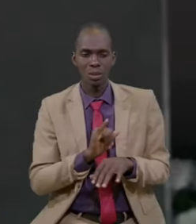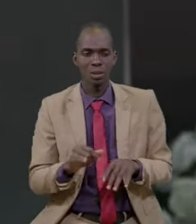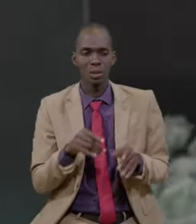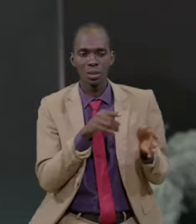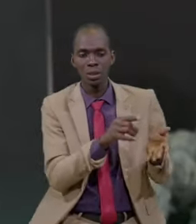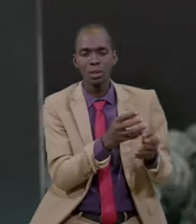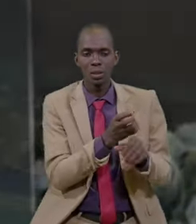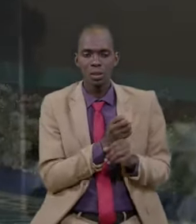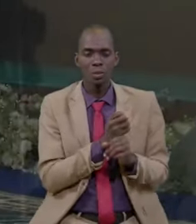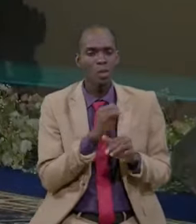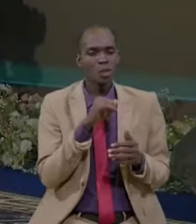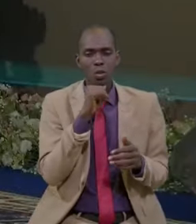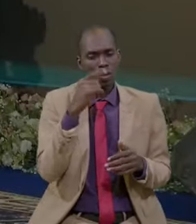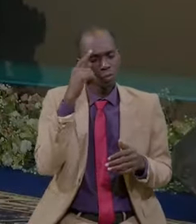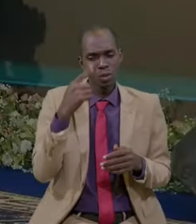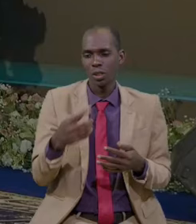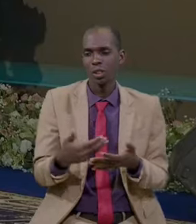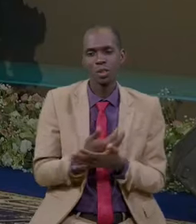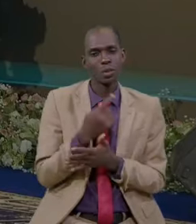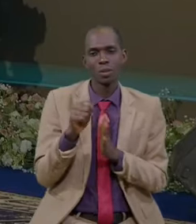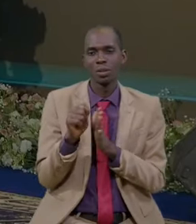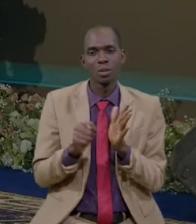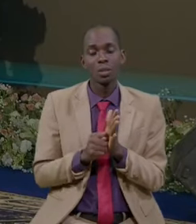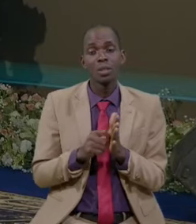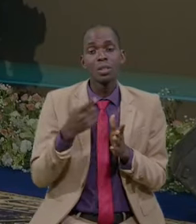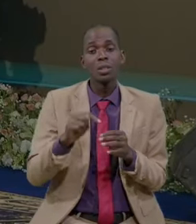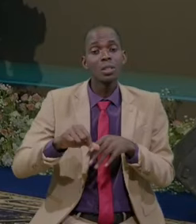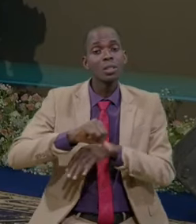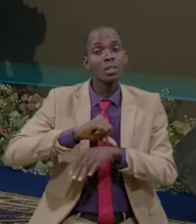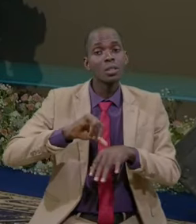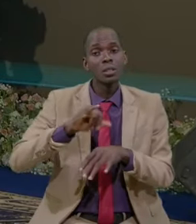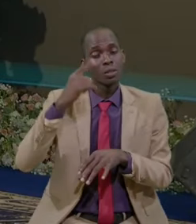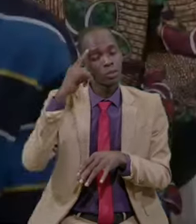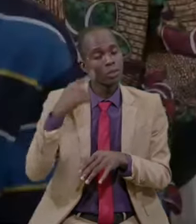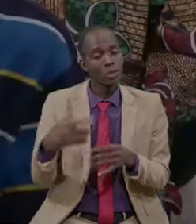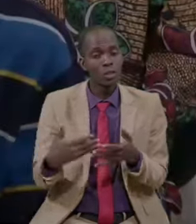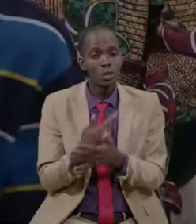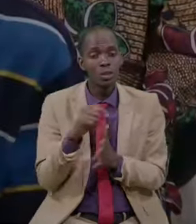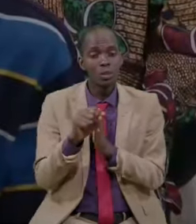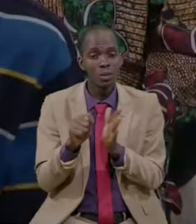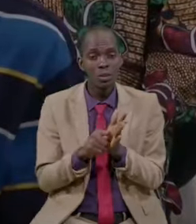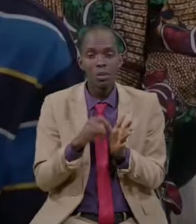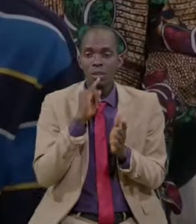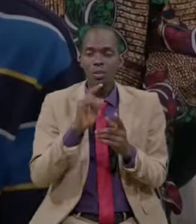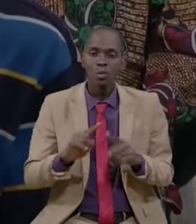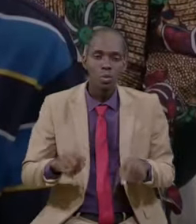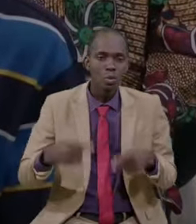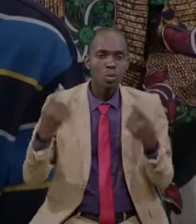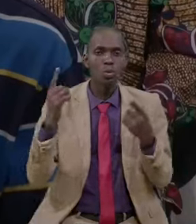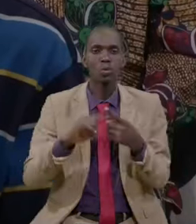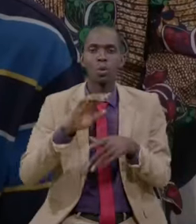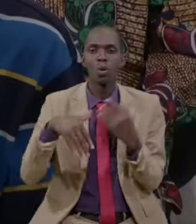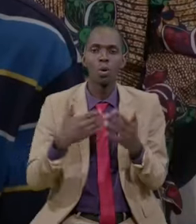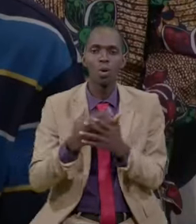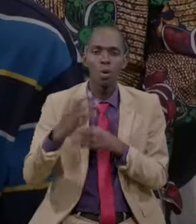que du Nouveau Testament, c'est aller partout le monde et prêcher la bonne nouvelle à l'Évangile, à toute